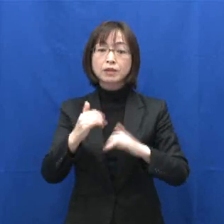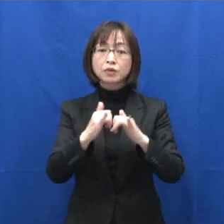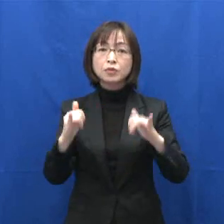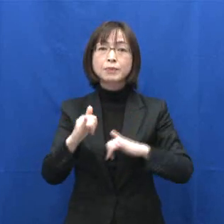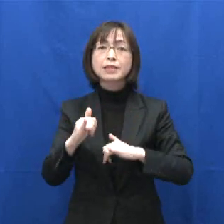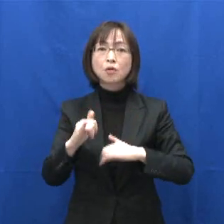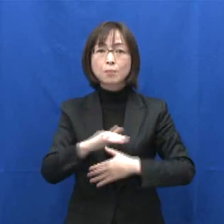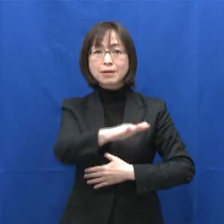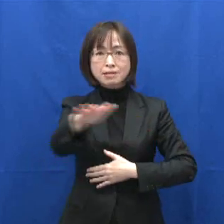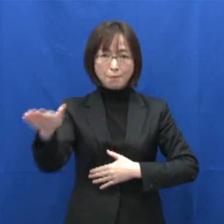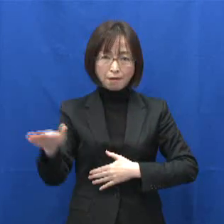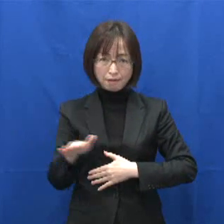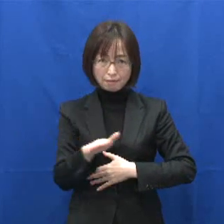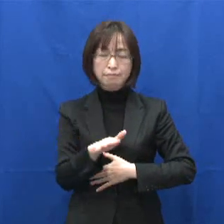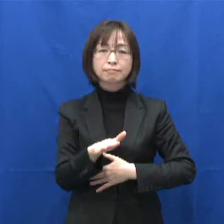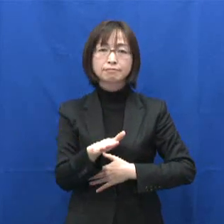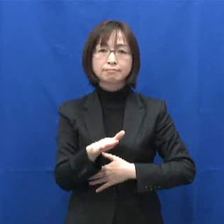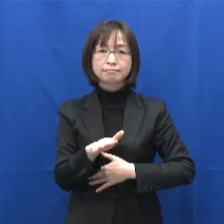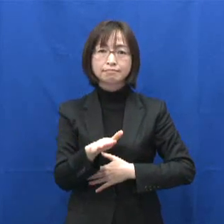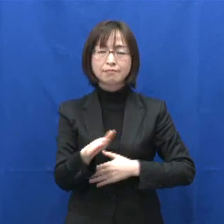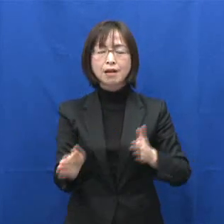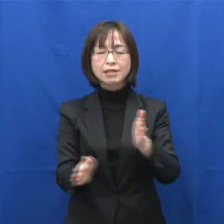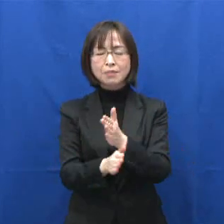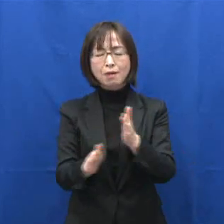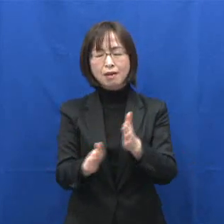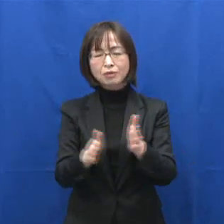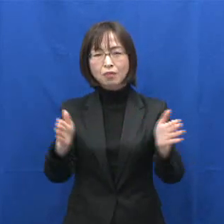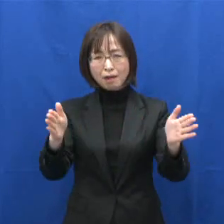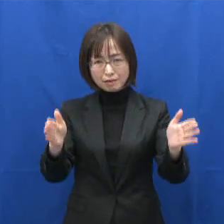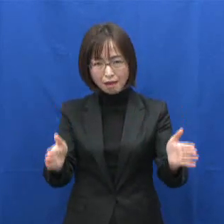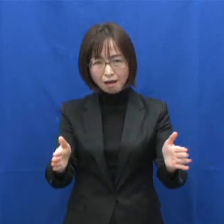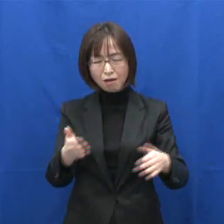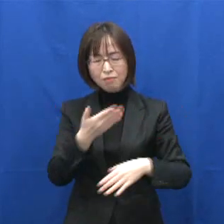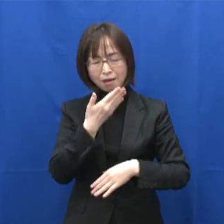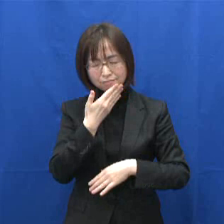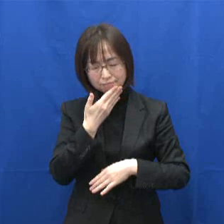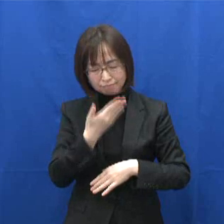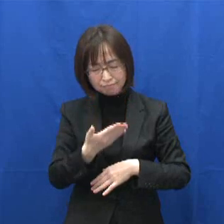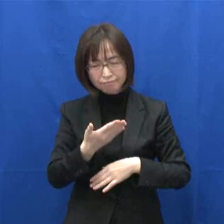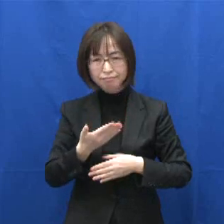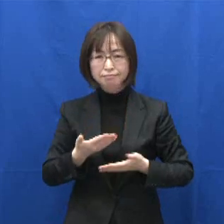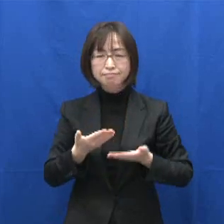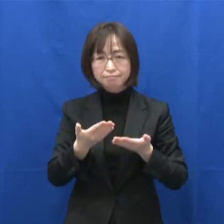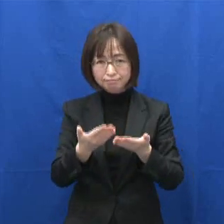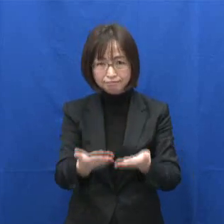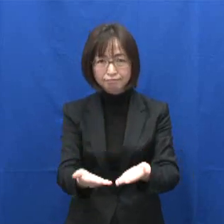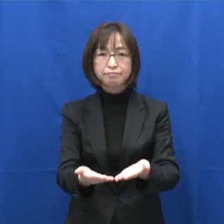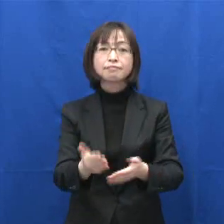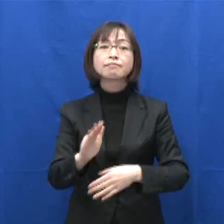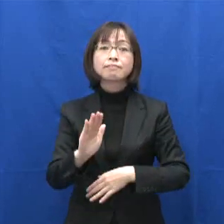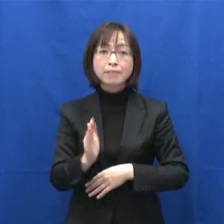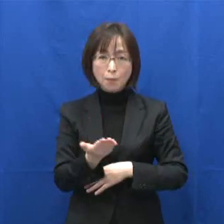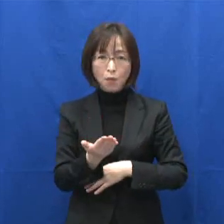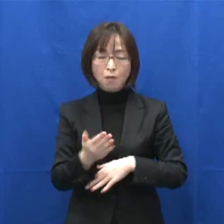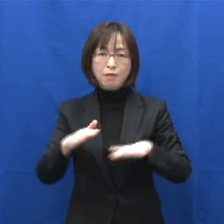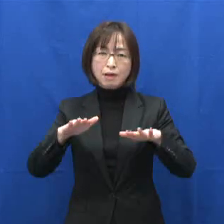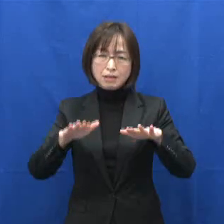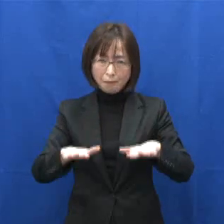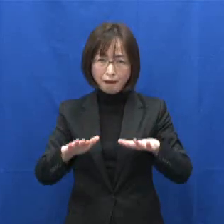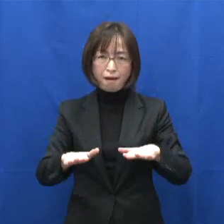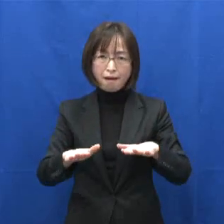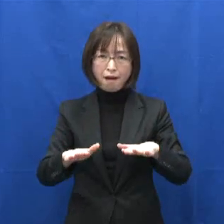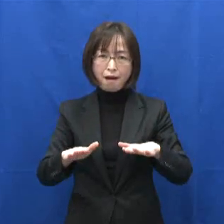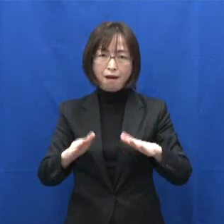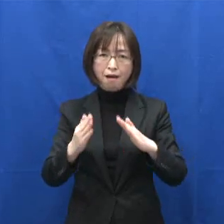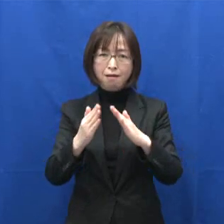の皆様にはしばらくの間ご不便をおかけをいたしますけど、今は